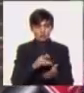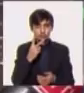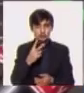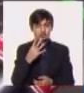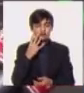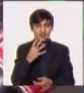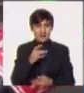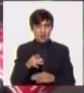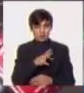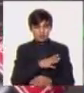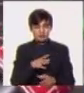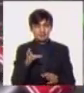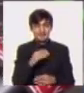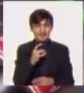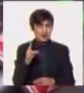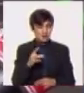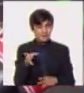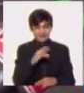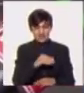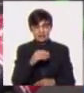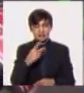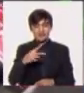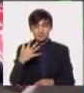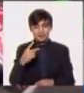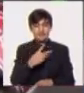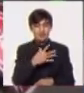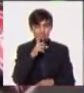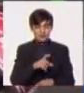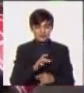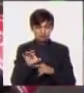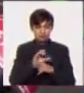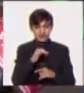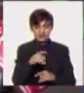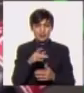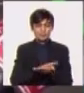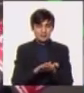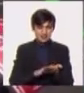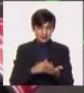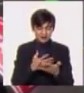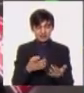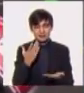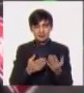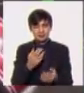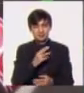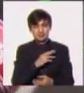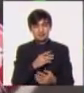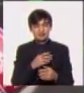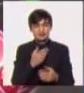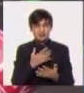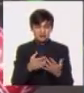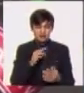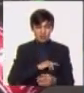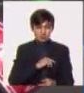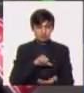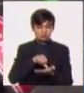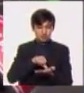бөлінді. Әр ауданға 25 азаматтардан бөлініп, сол жерлерде дезинфекция, тағы да басқа да алдын алу шаралар жұмыстарына